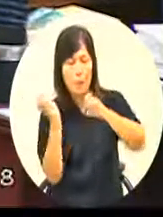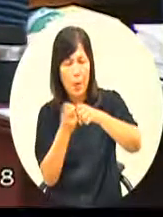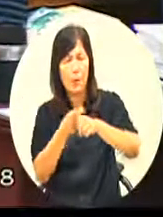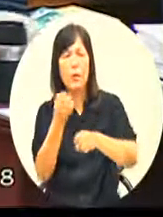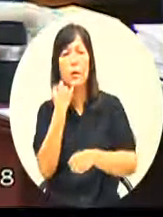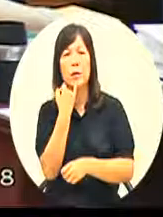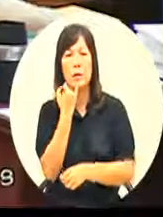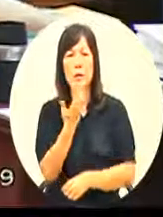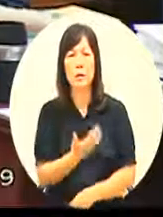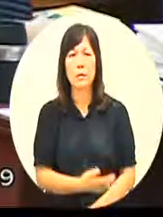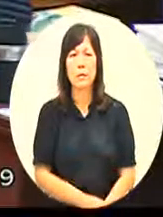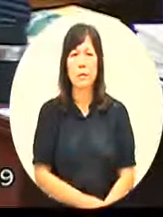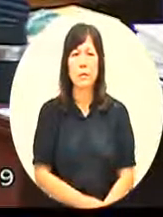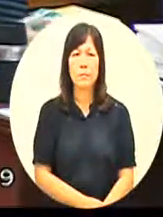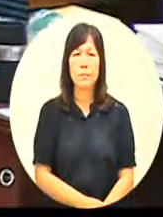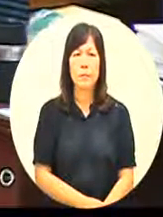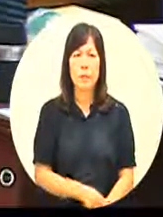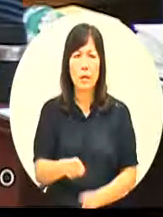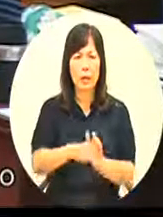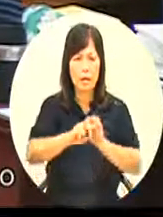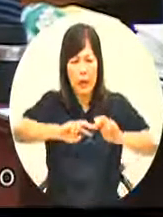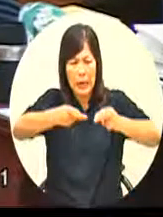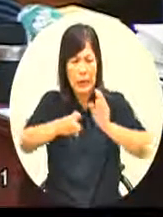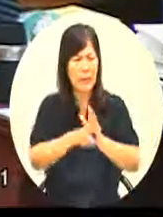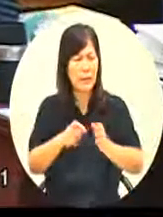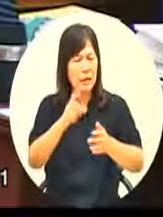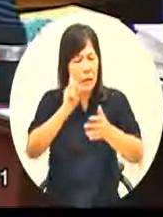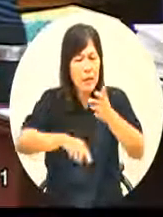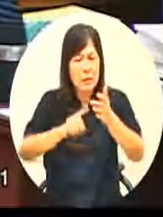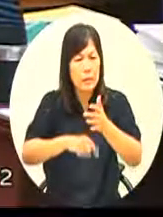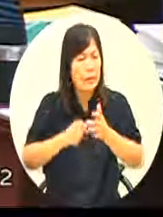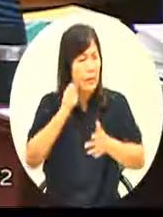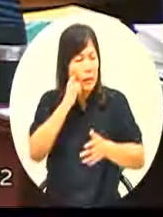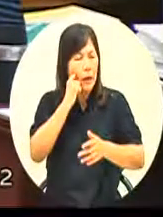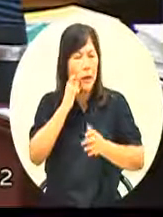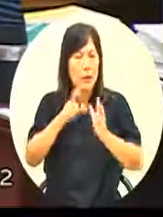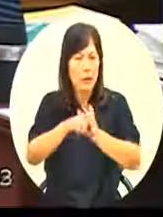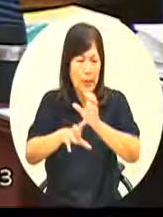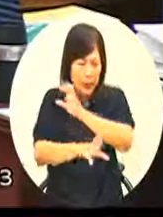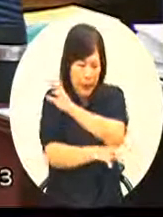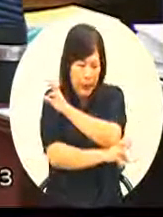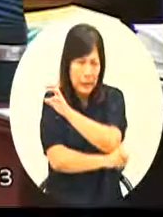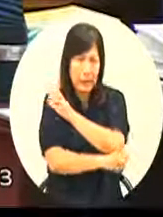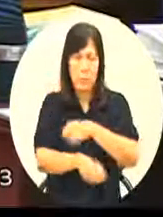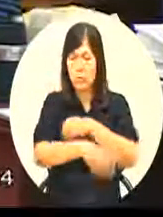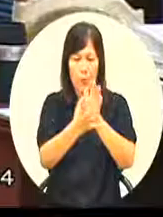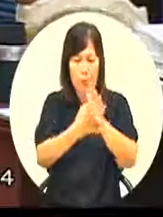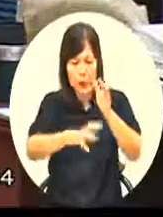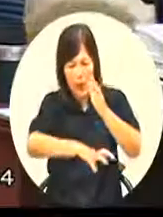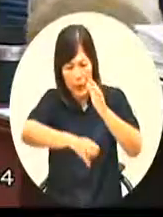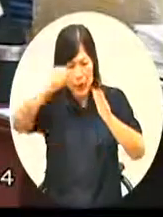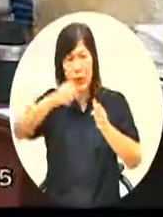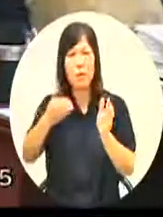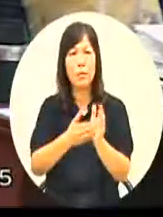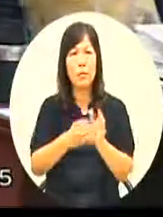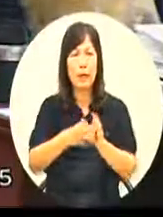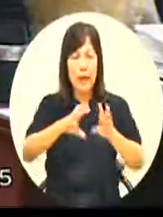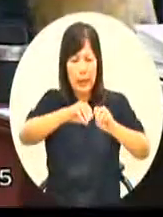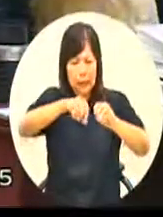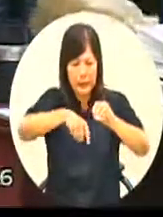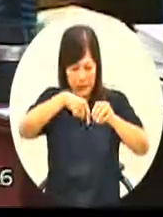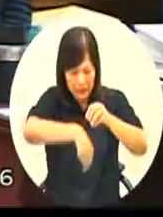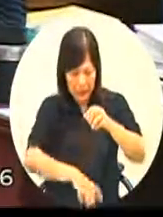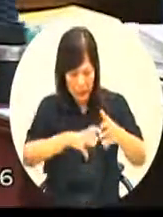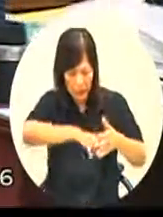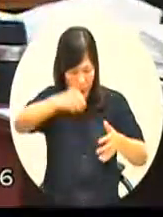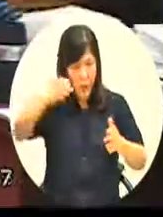我们可以看到，它要修复并不会那么简单，因为它连基座整个是 连根拔起，连地基都起来了。啊，